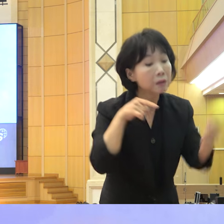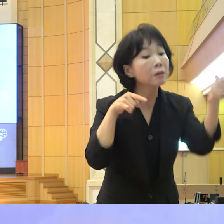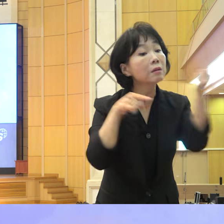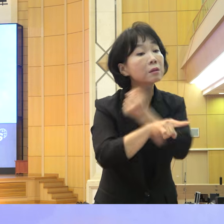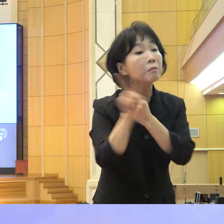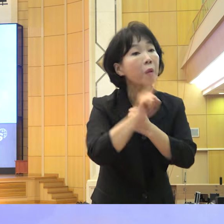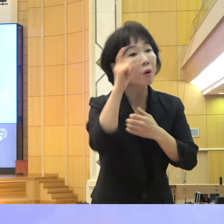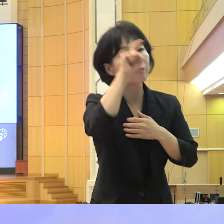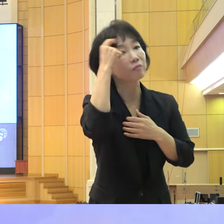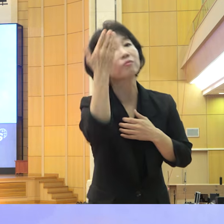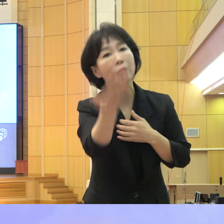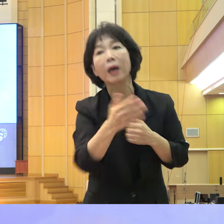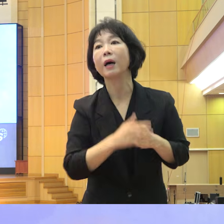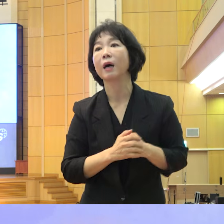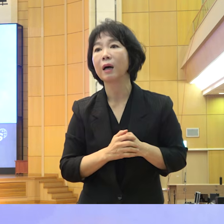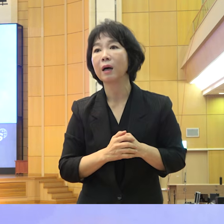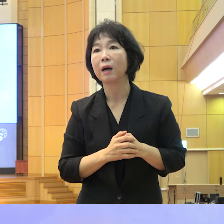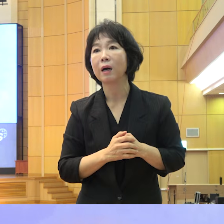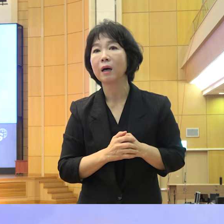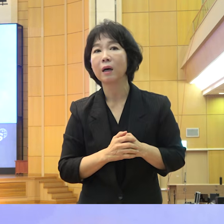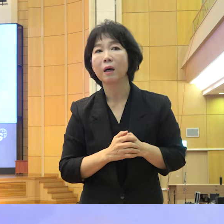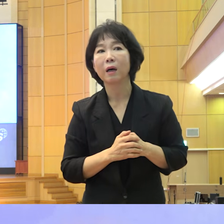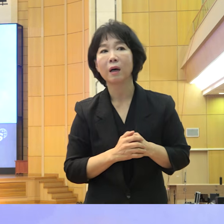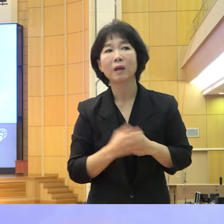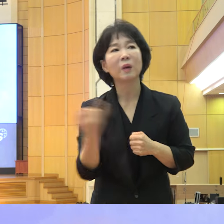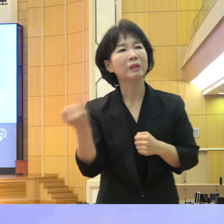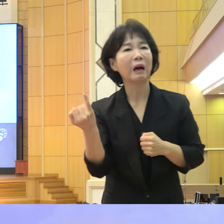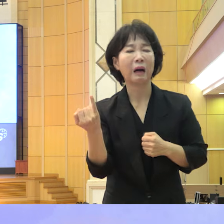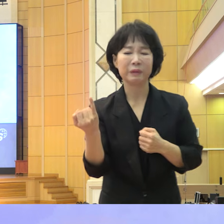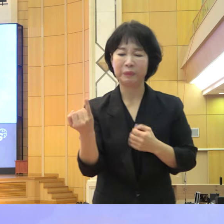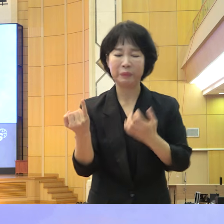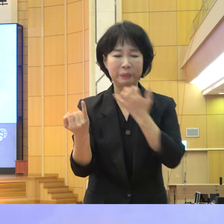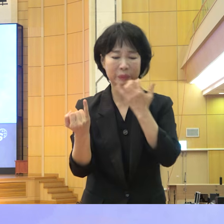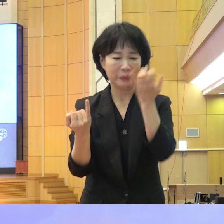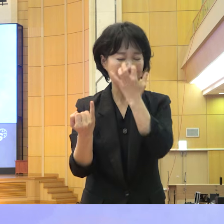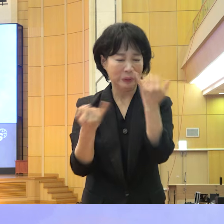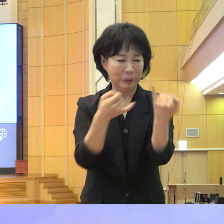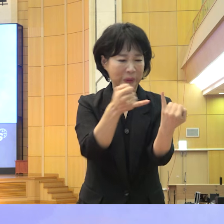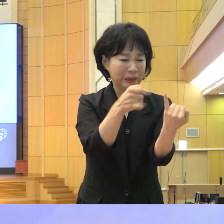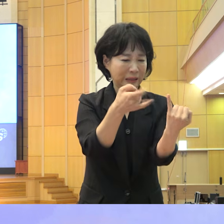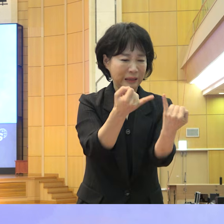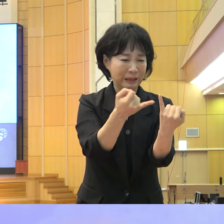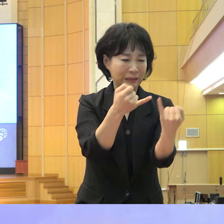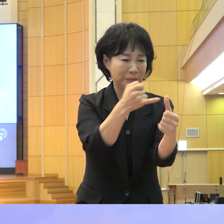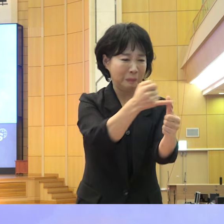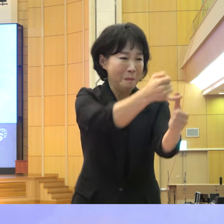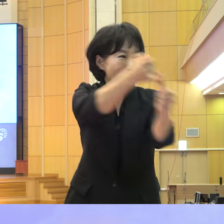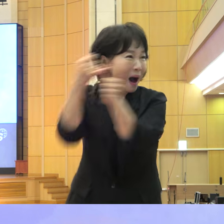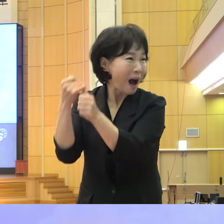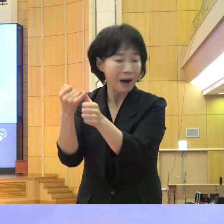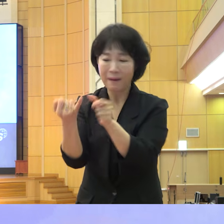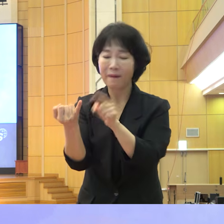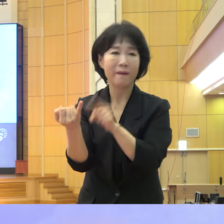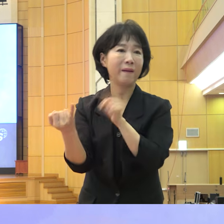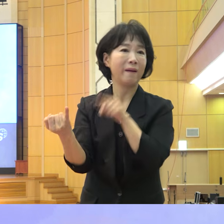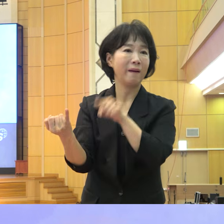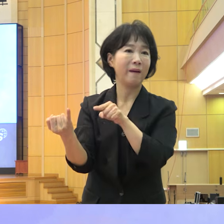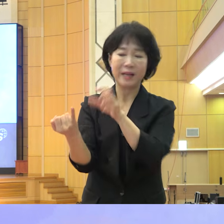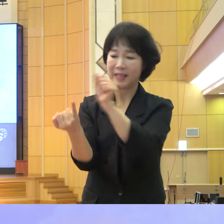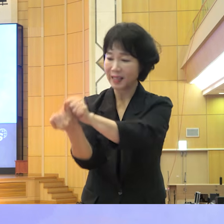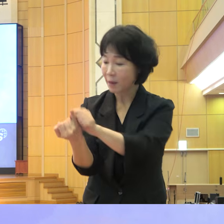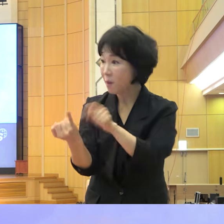의미가 있어요. 이 뜻이 있어요. 율법의 말씀대로 간음한 여자를 돌로